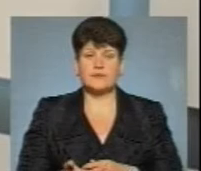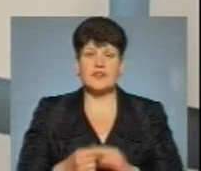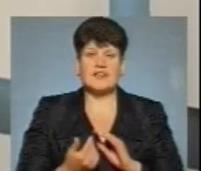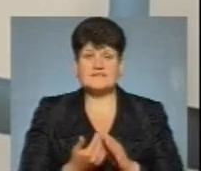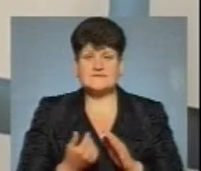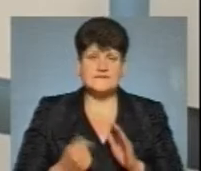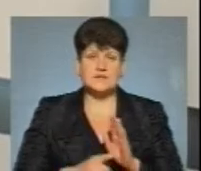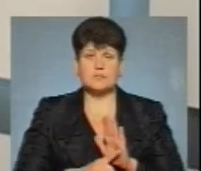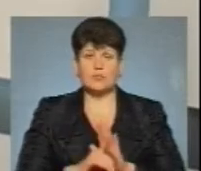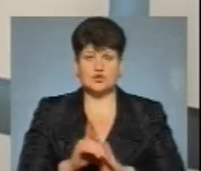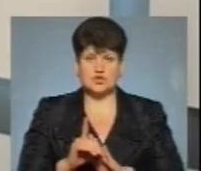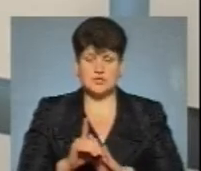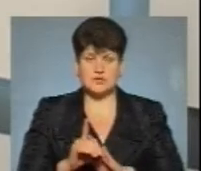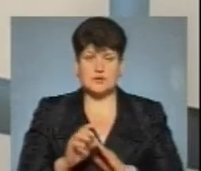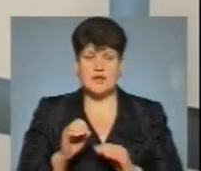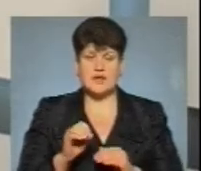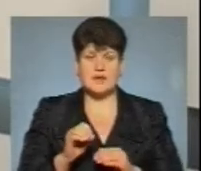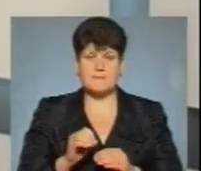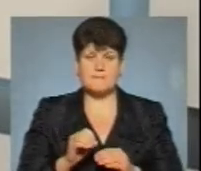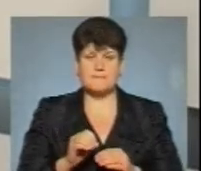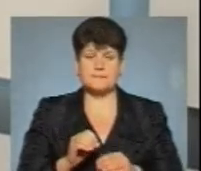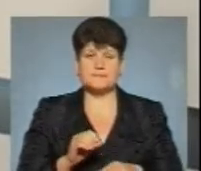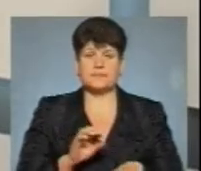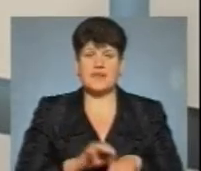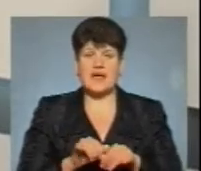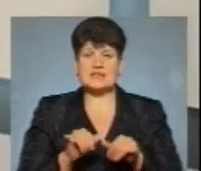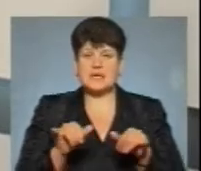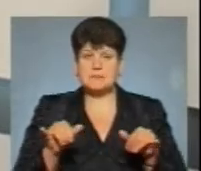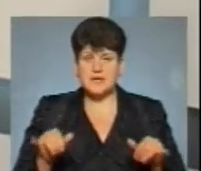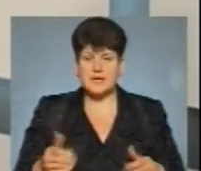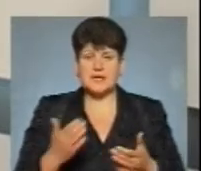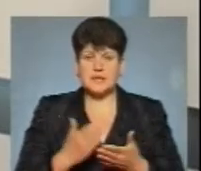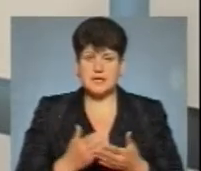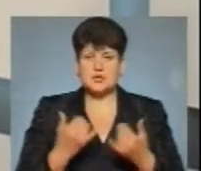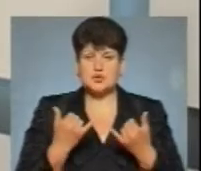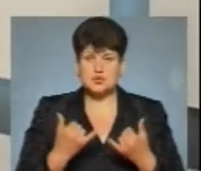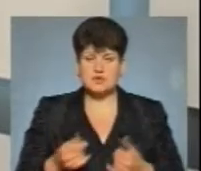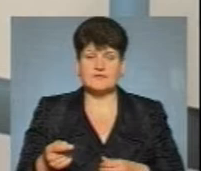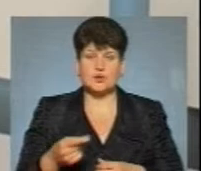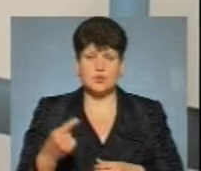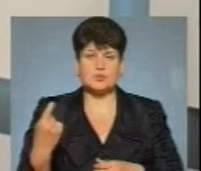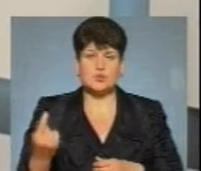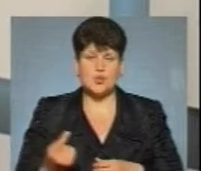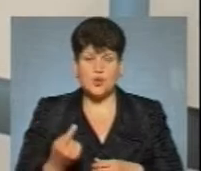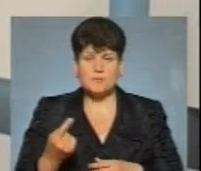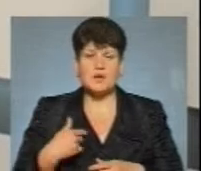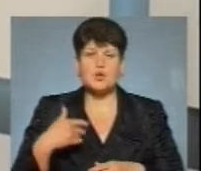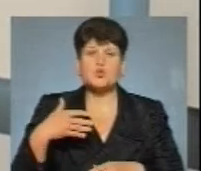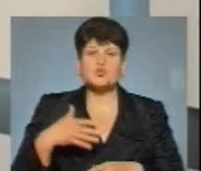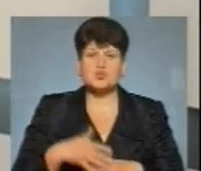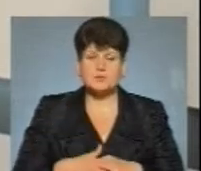початку епідемії чи пандемії, яка сьогодні є, яка саме в Україні, Тернопільській області, ми розуміли,